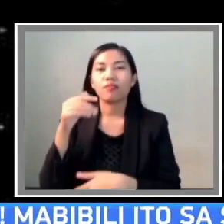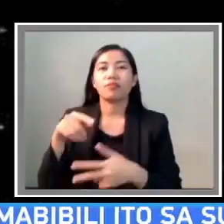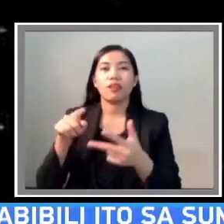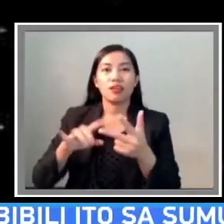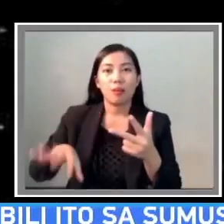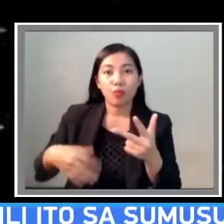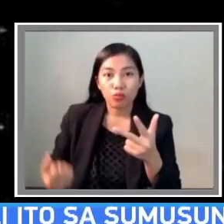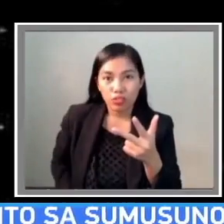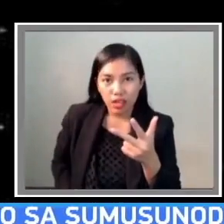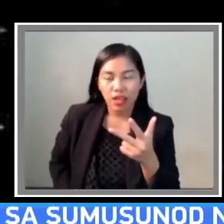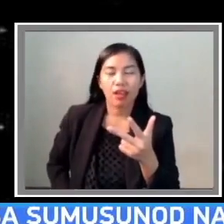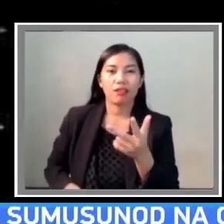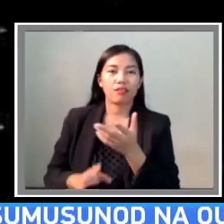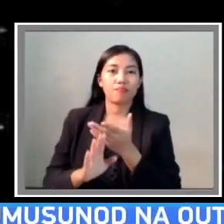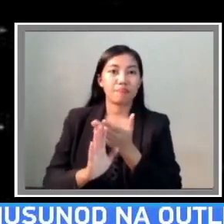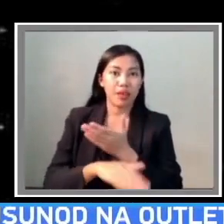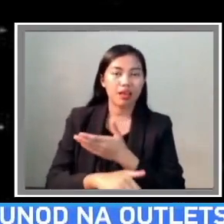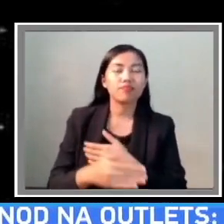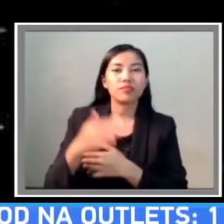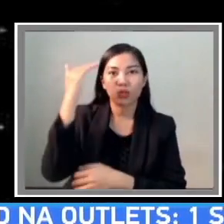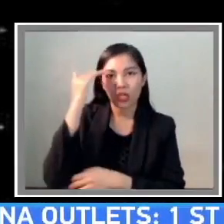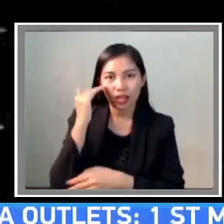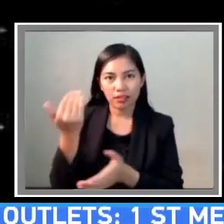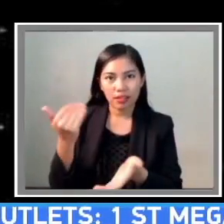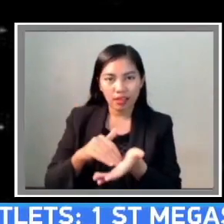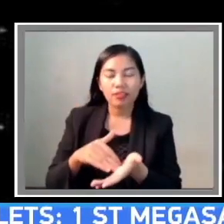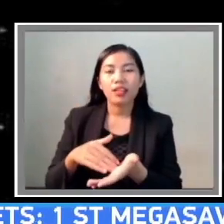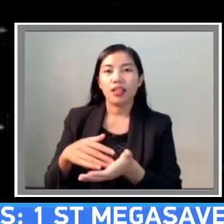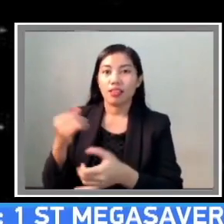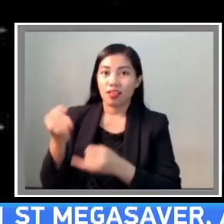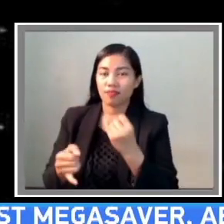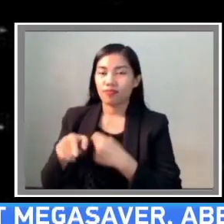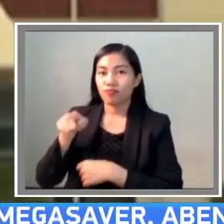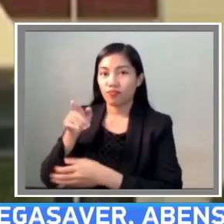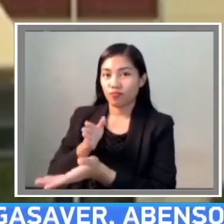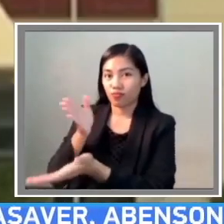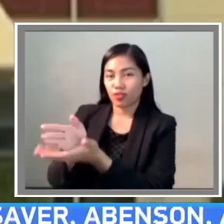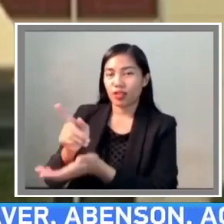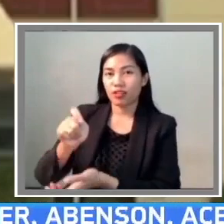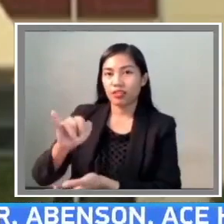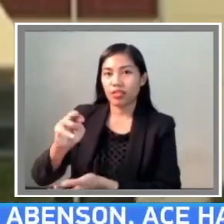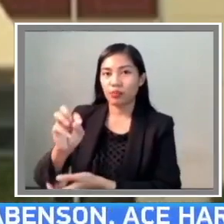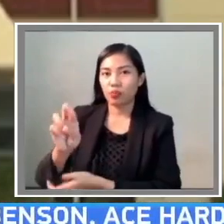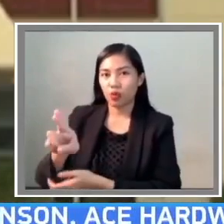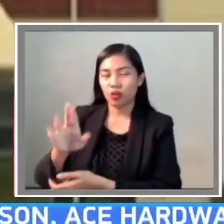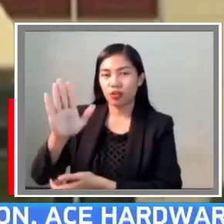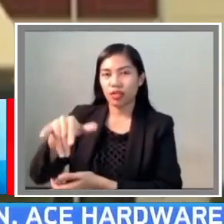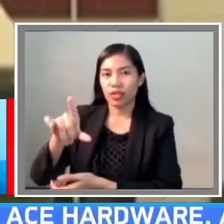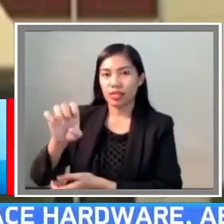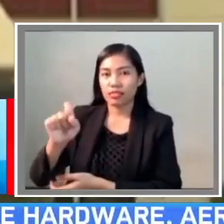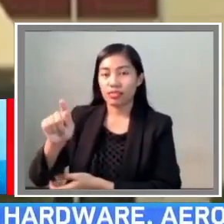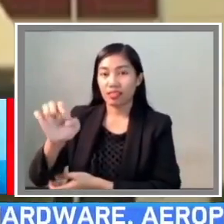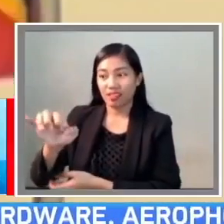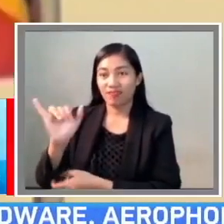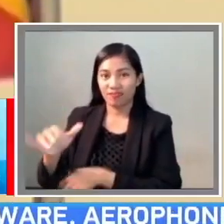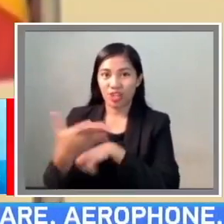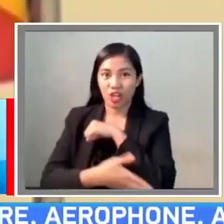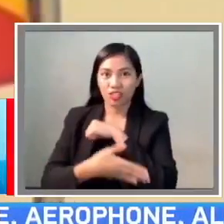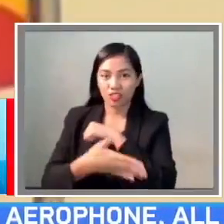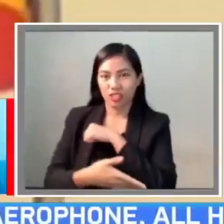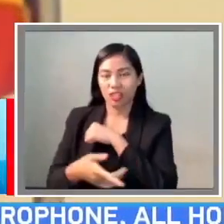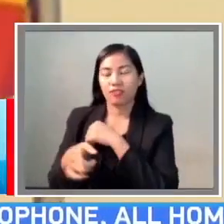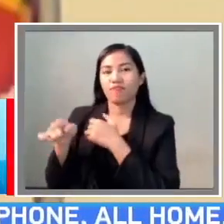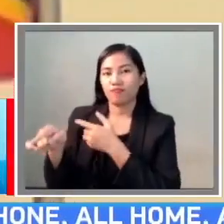sa Timor-Leste. Ang Timor-Leste ang nag-abiso tungkol sa aplikasyon ni Teves para sa political asylum na hindi nila